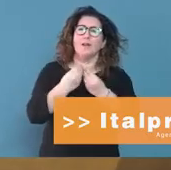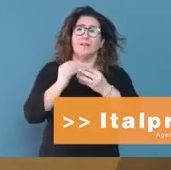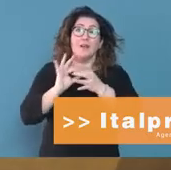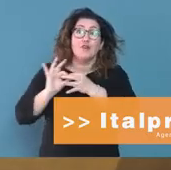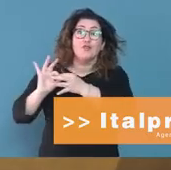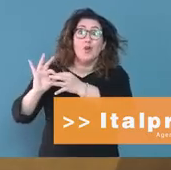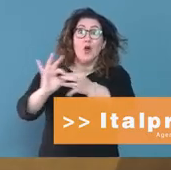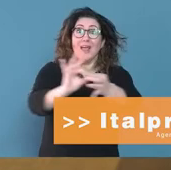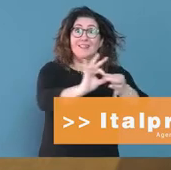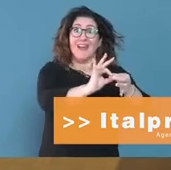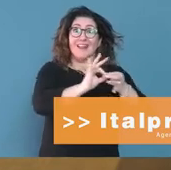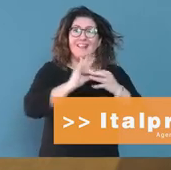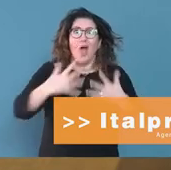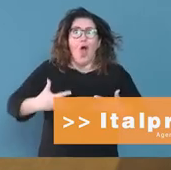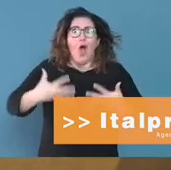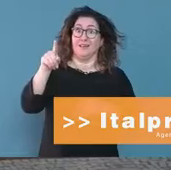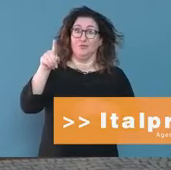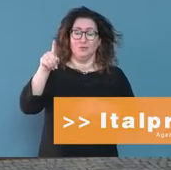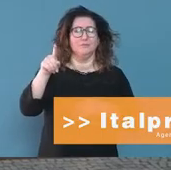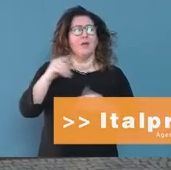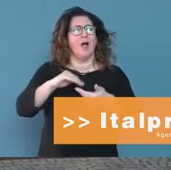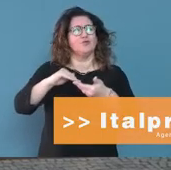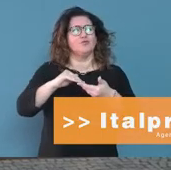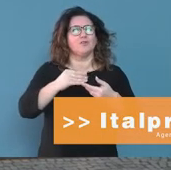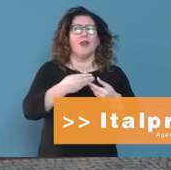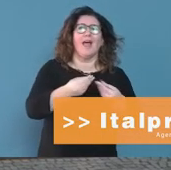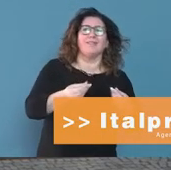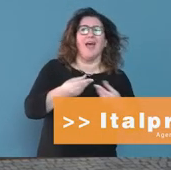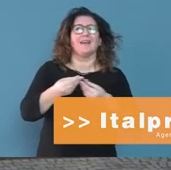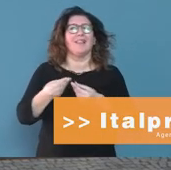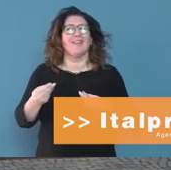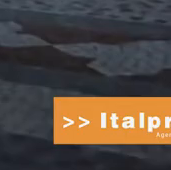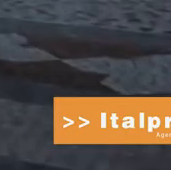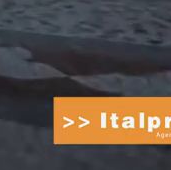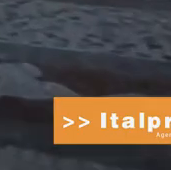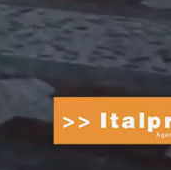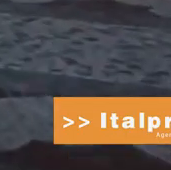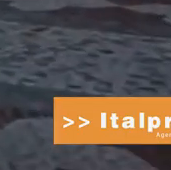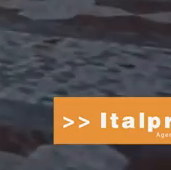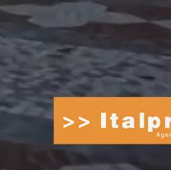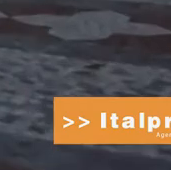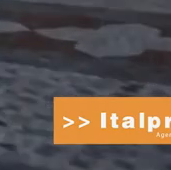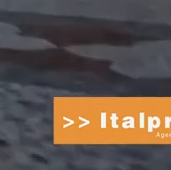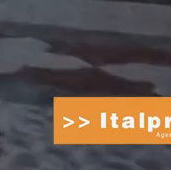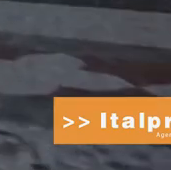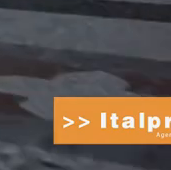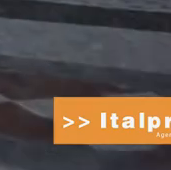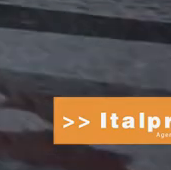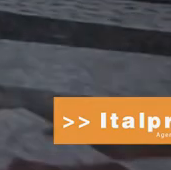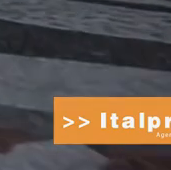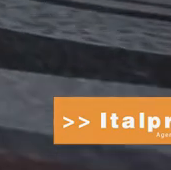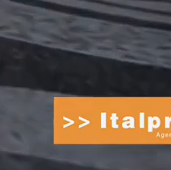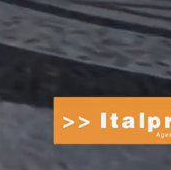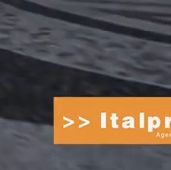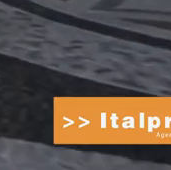nato così oggi è già storia l'incontro online ha trasmesso in diretta mercoledì ligi al 7 marzo dalle sale del museo del risorgimento attraverso